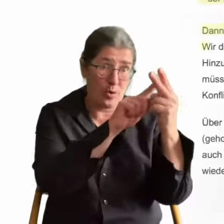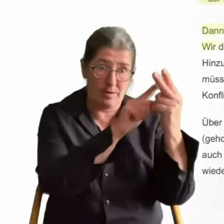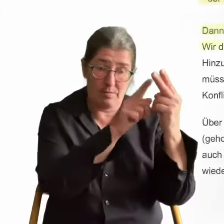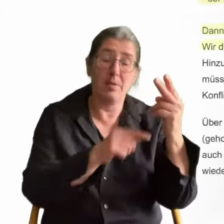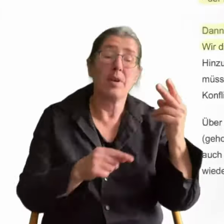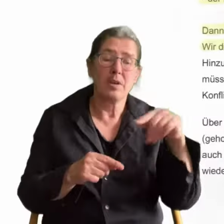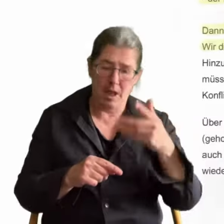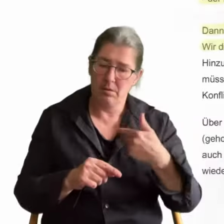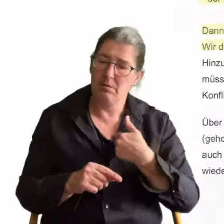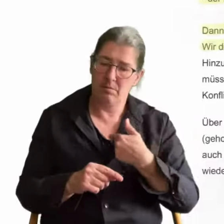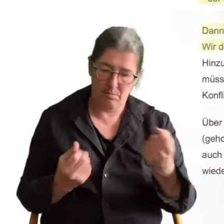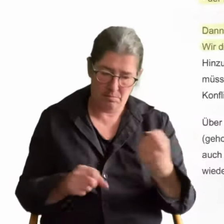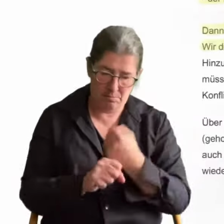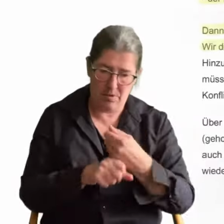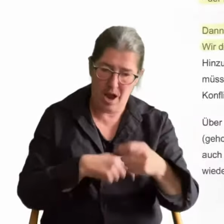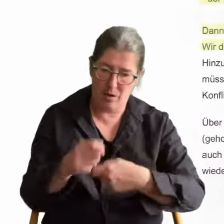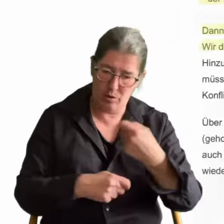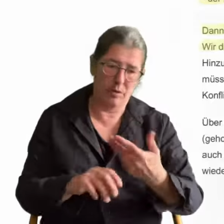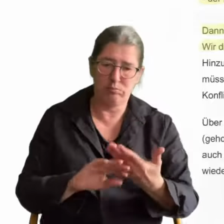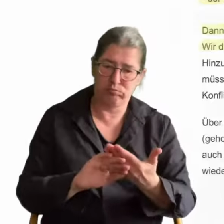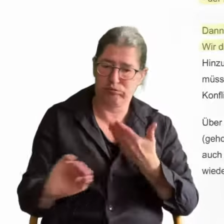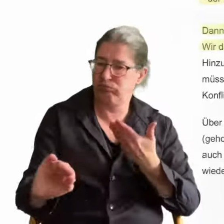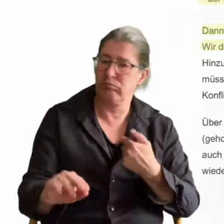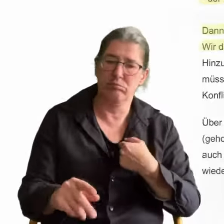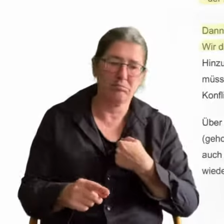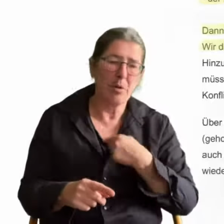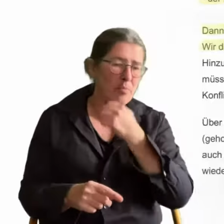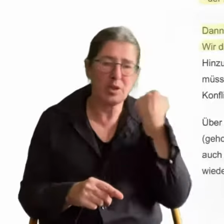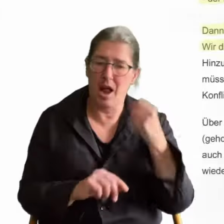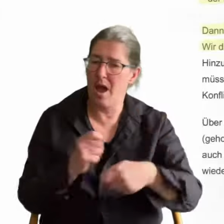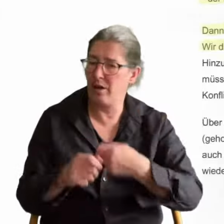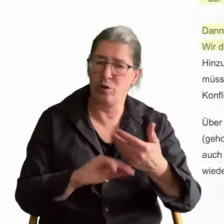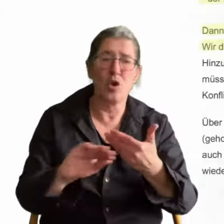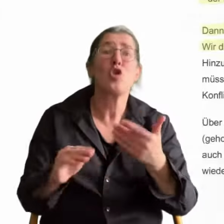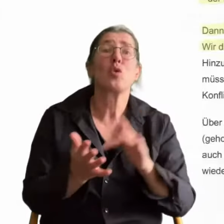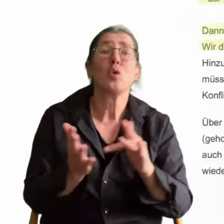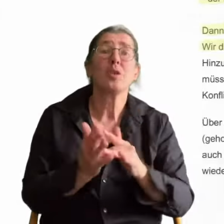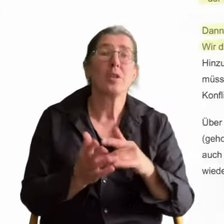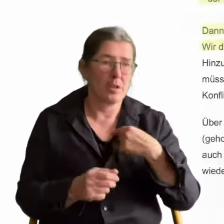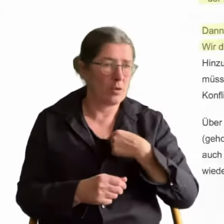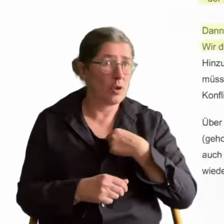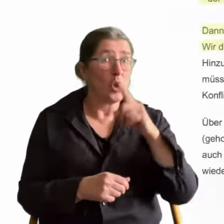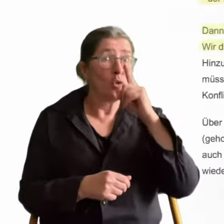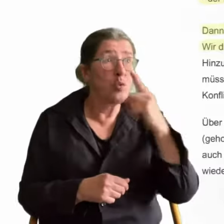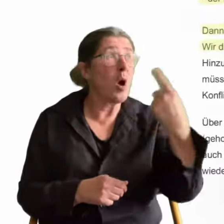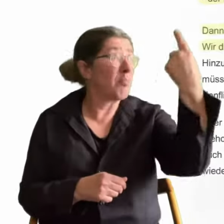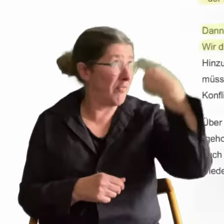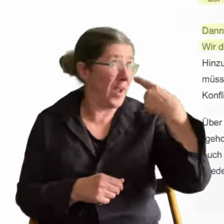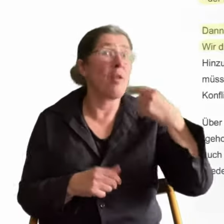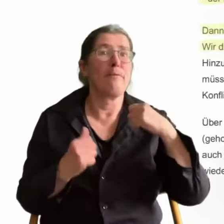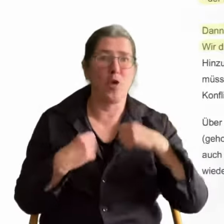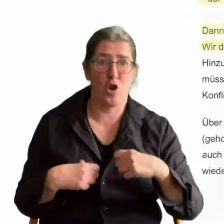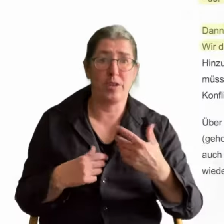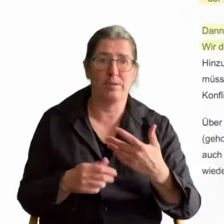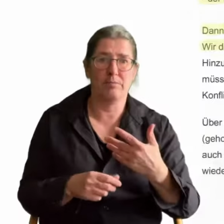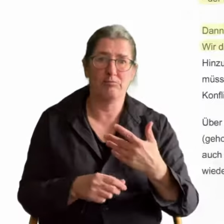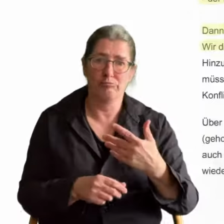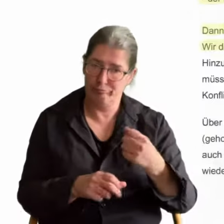von dem was wir tun also von brutalen handlungen weil wir ja nur befehle befolgen